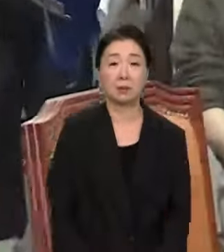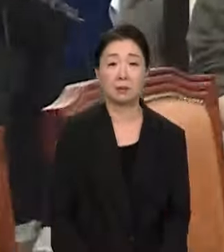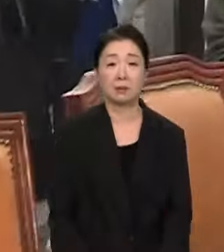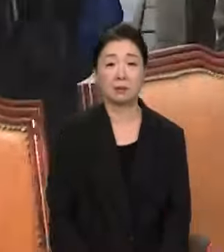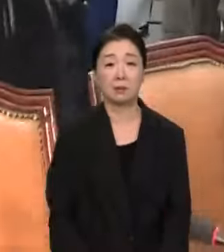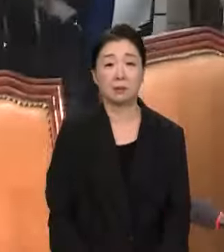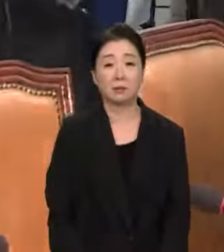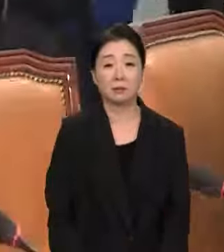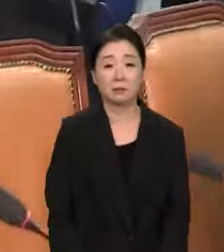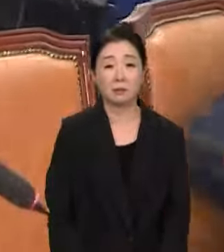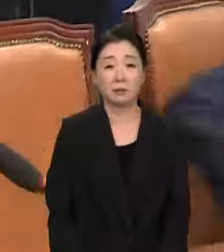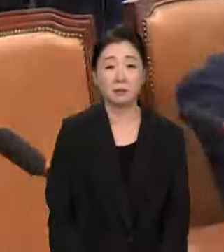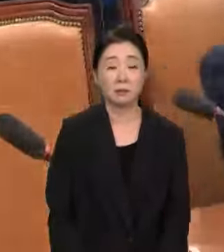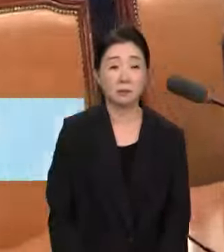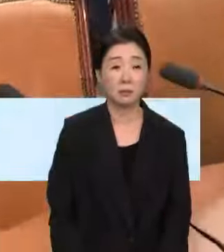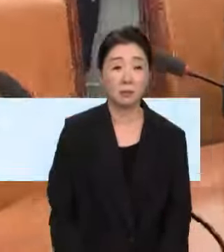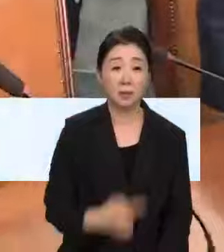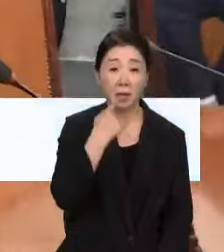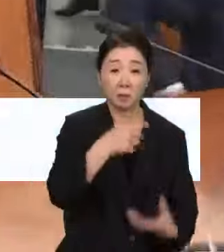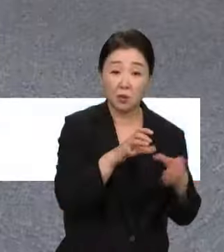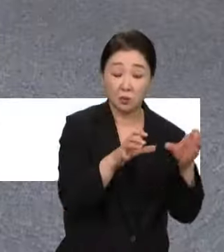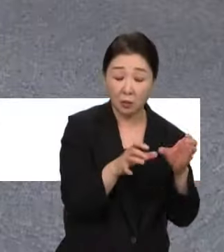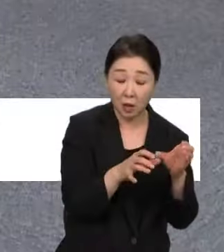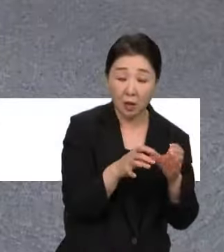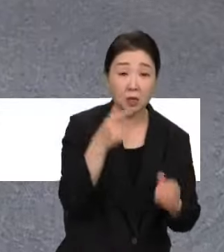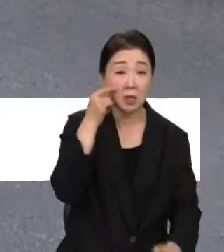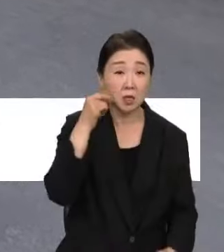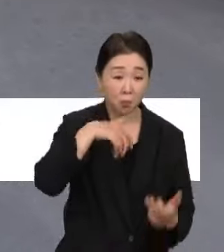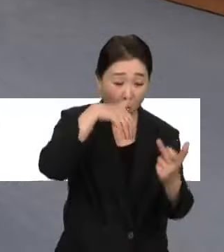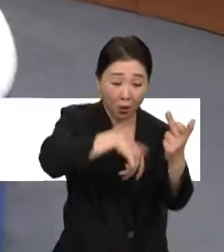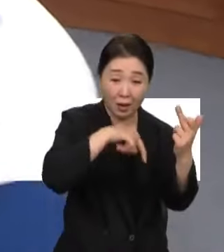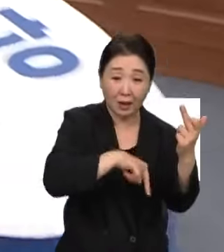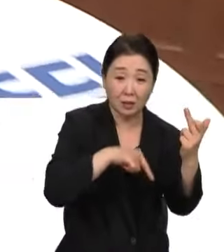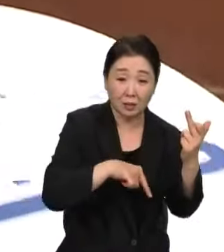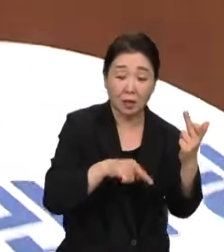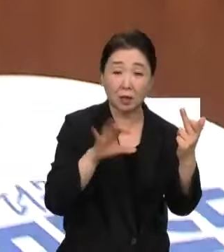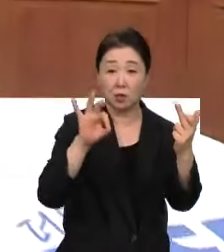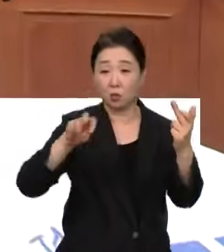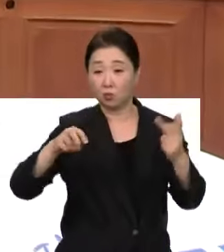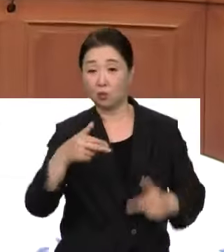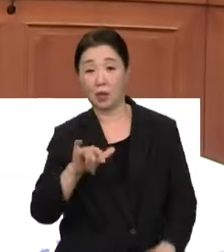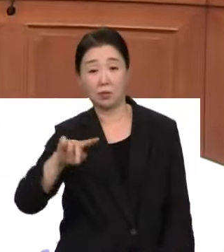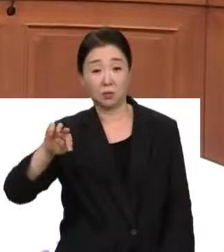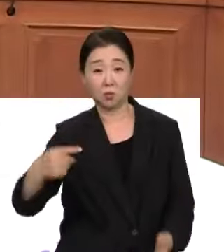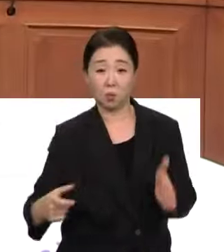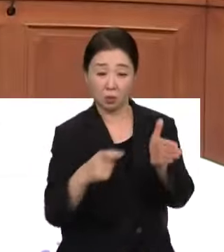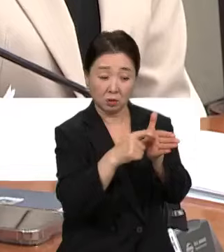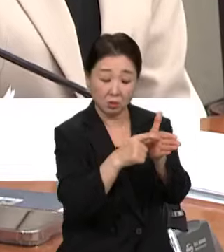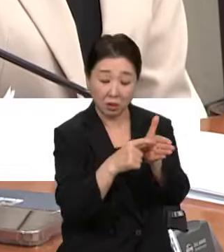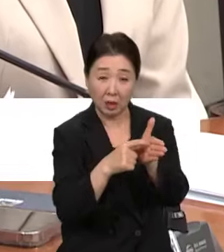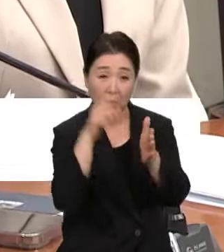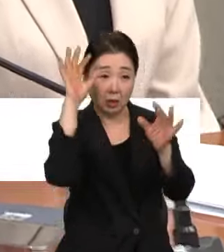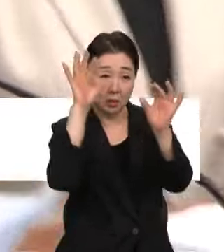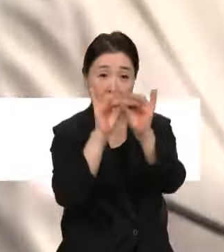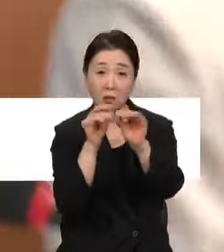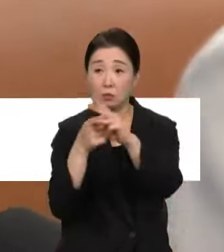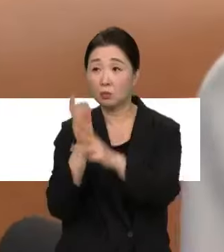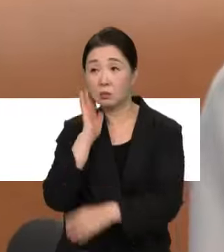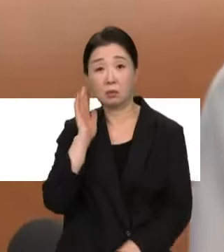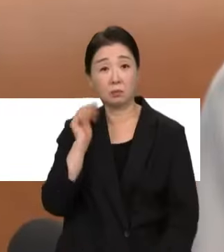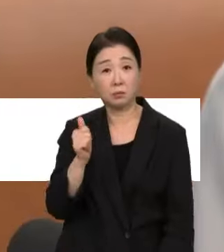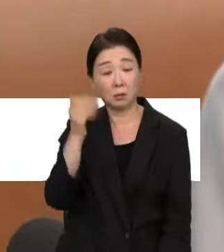기자입니다 민주당은 일본 사도 강산의 유네스코 세계유산 등재를 찬성한 윤성열 정부에 대해 대한민국